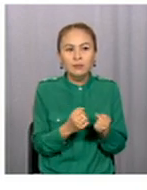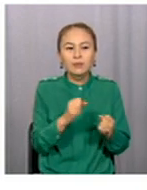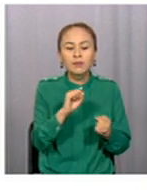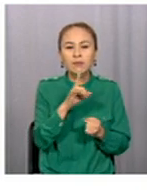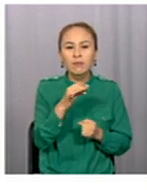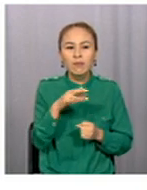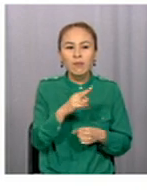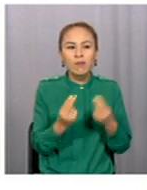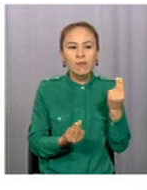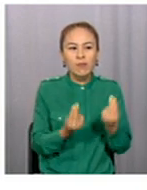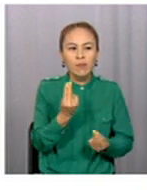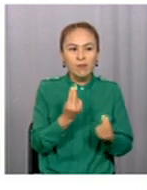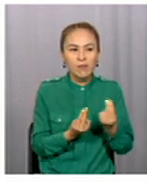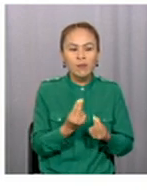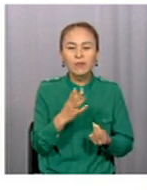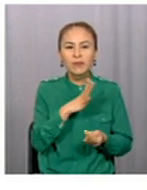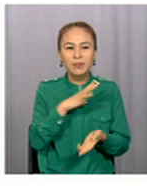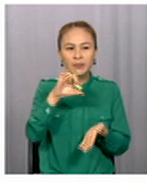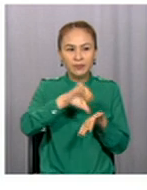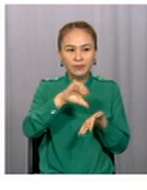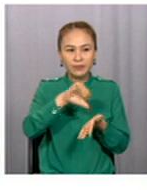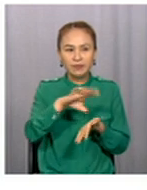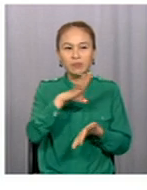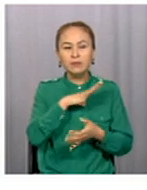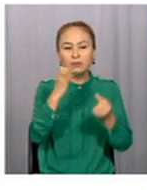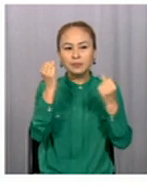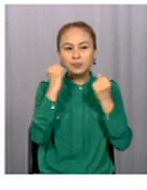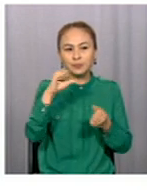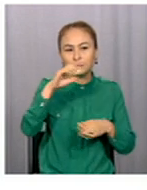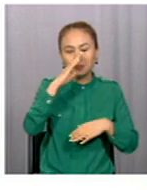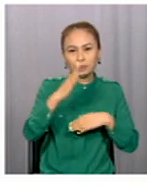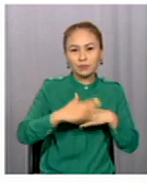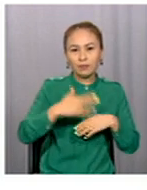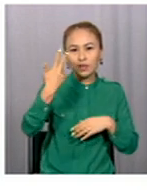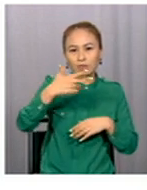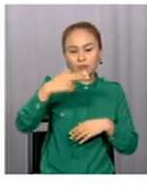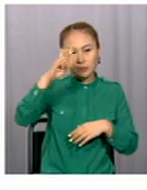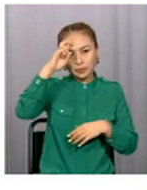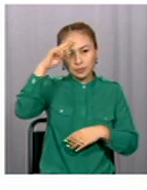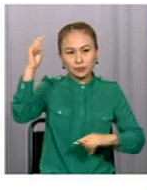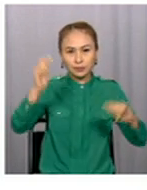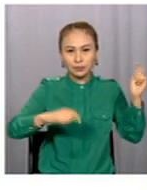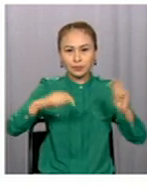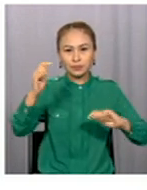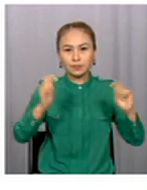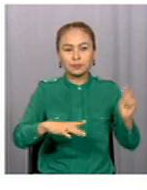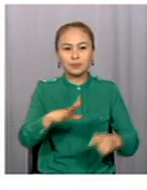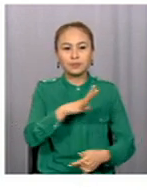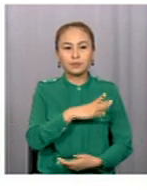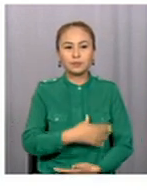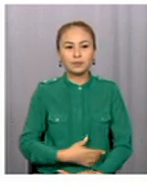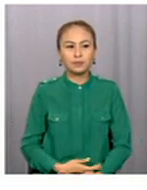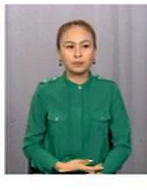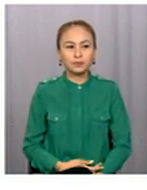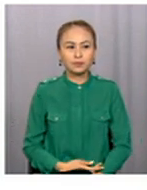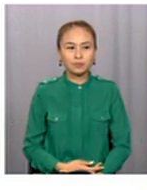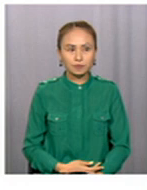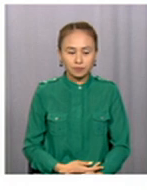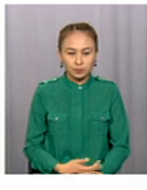зимние азиатские игры. В них приняли участие спортсмены около 30 стран